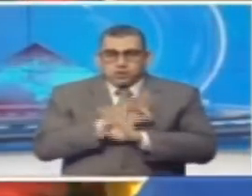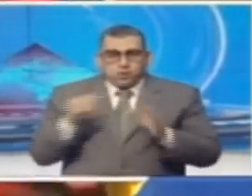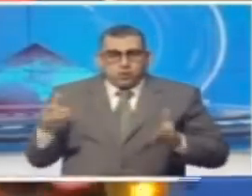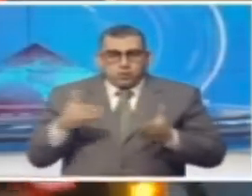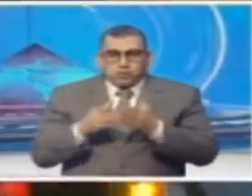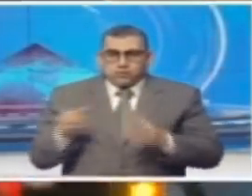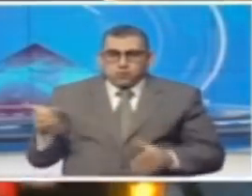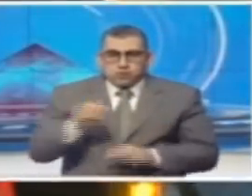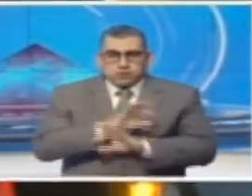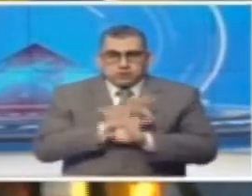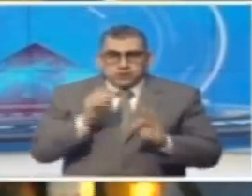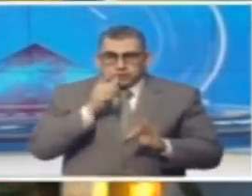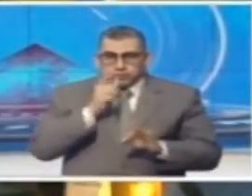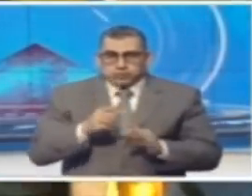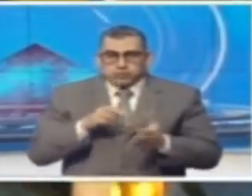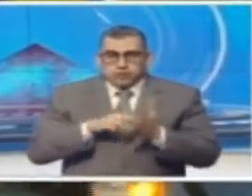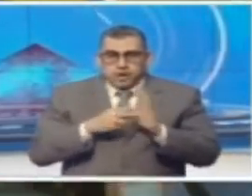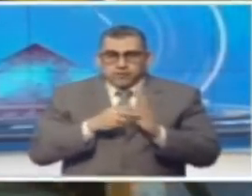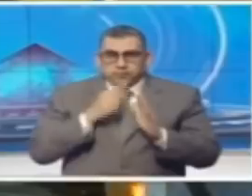ضد فيروس كورونا،